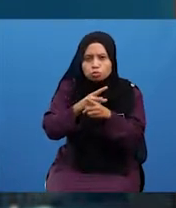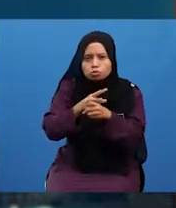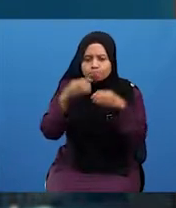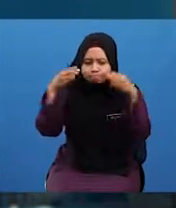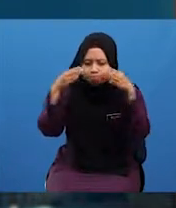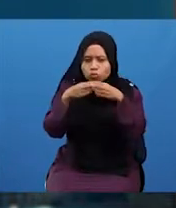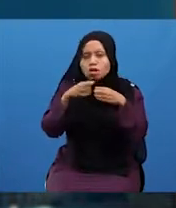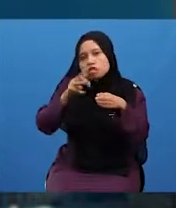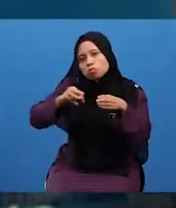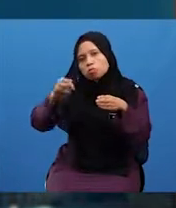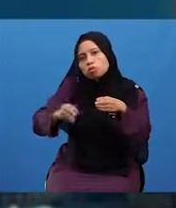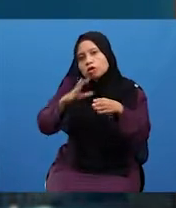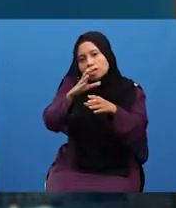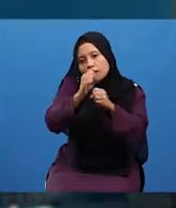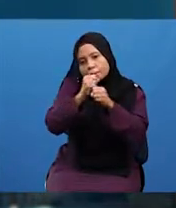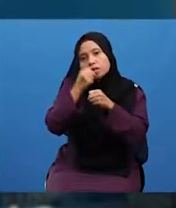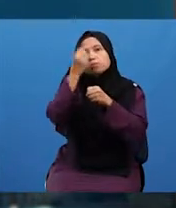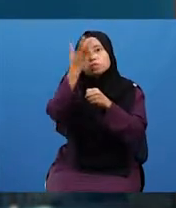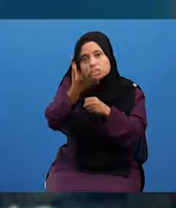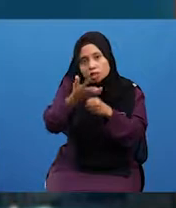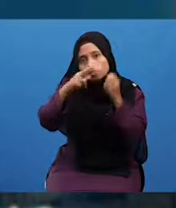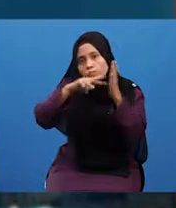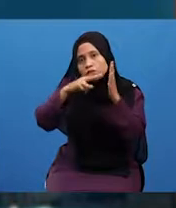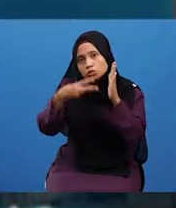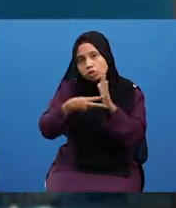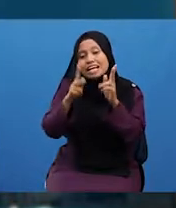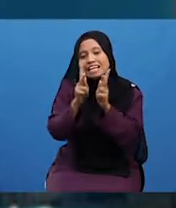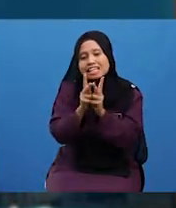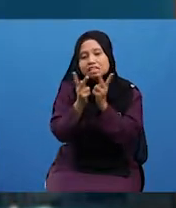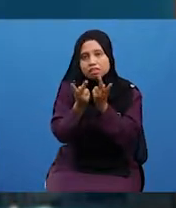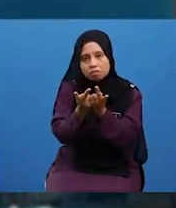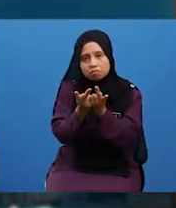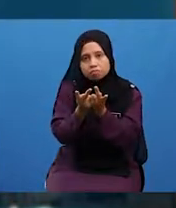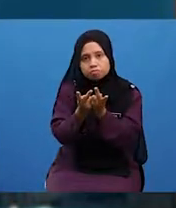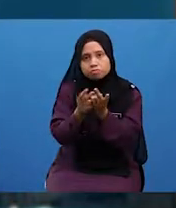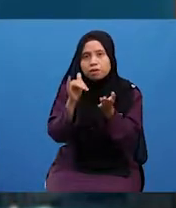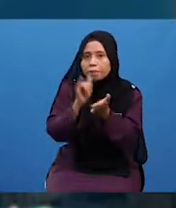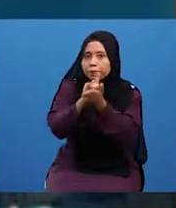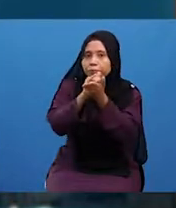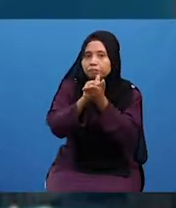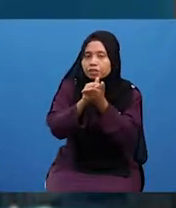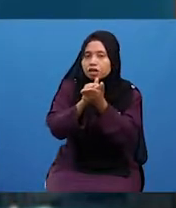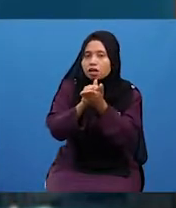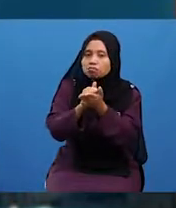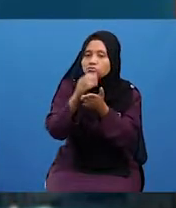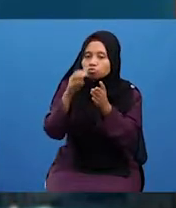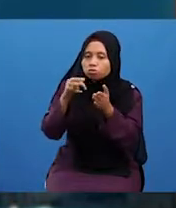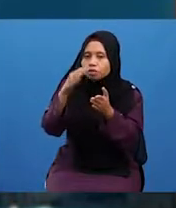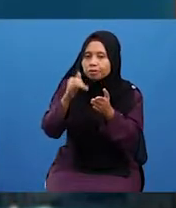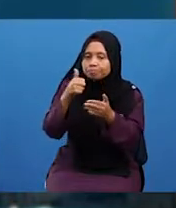diberikan, murid-murid dapat menyatakan maksud kita. Begitulah ciri-ciri murid yang